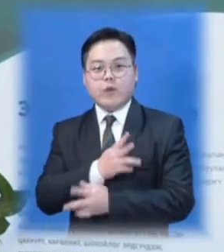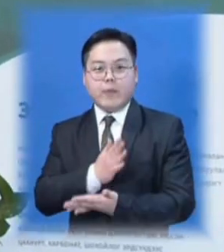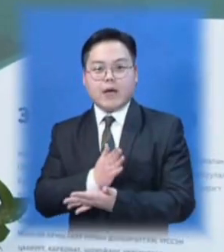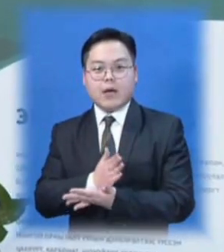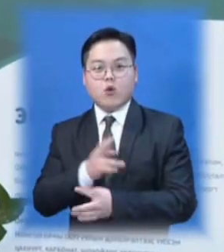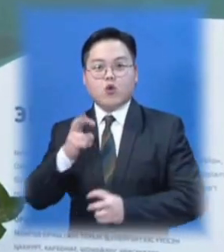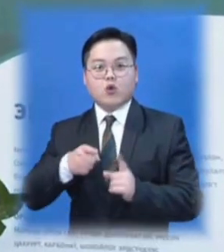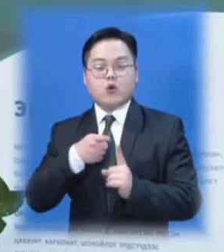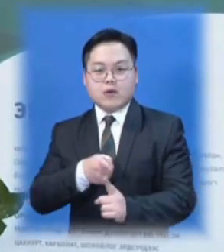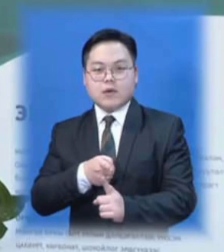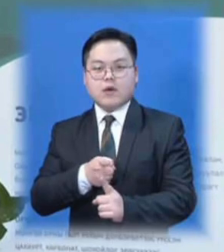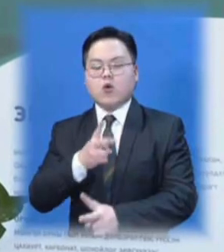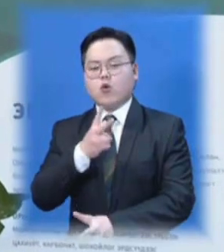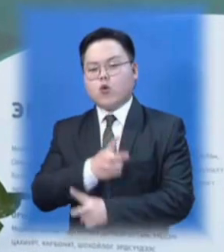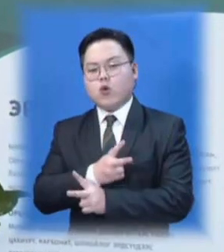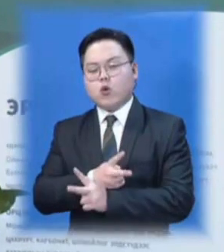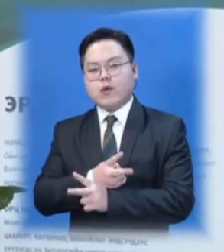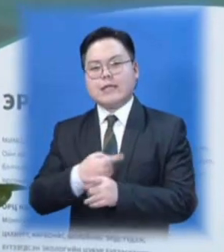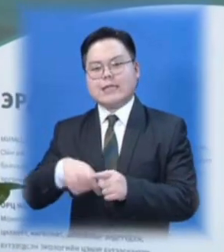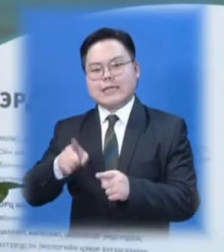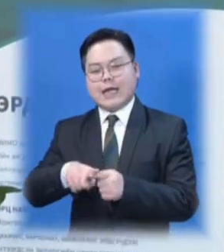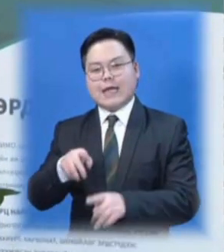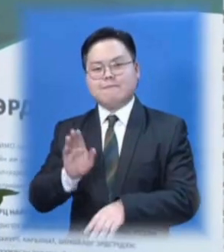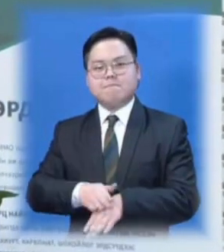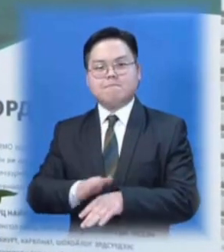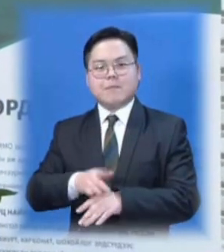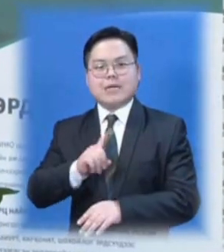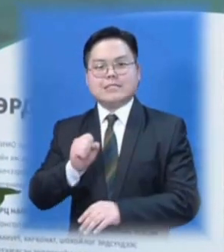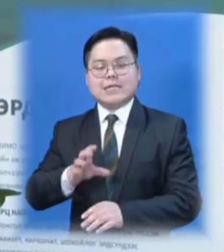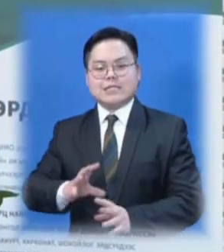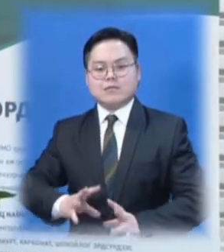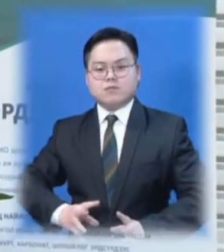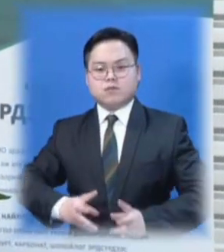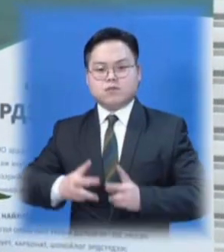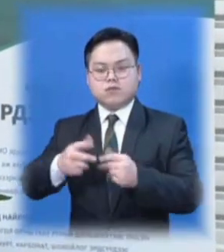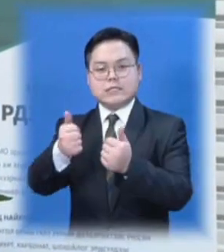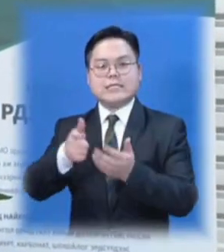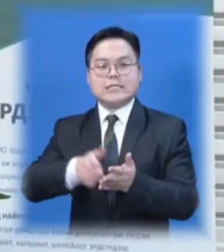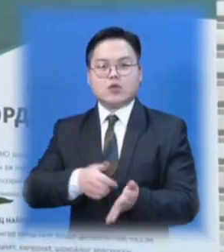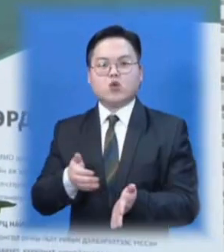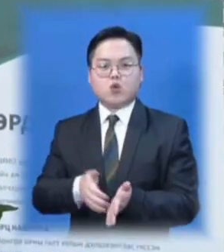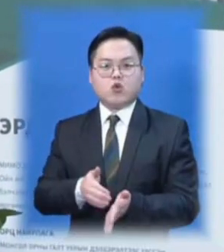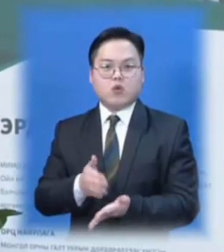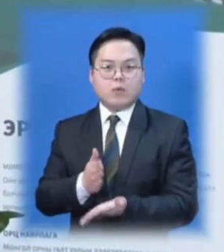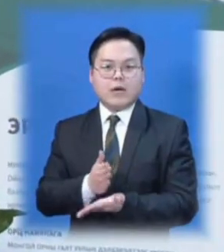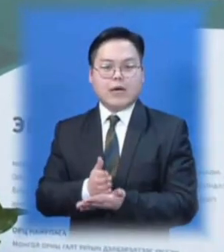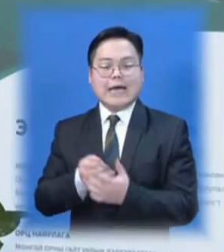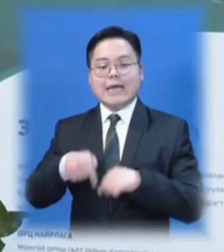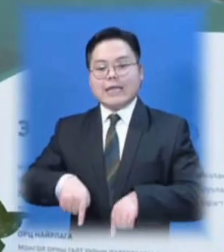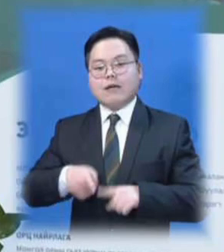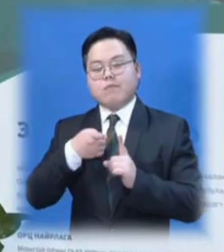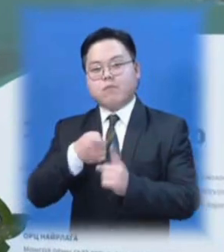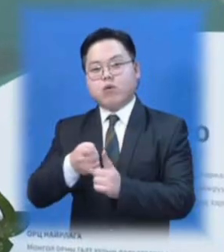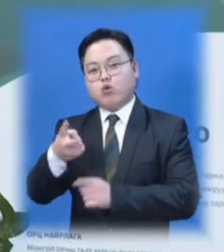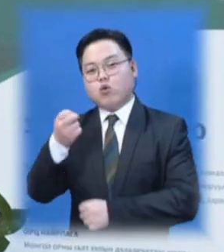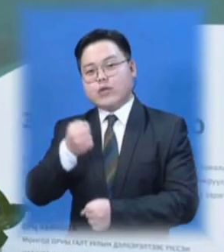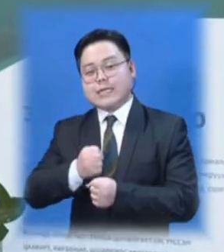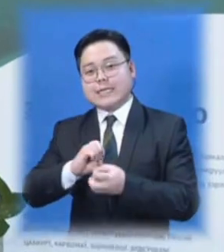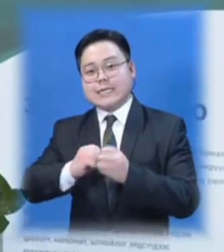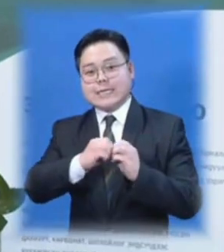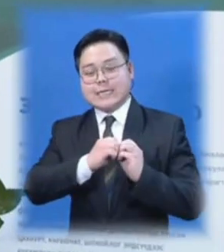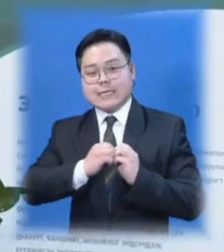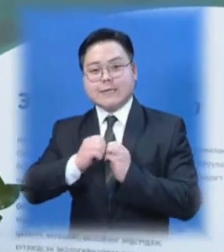энэ хууль эргэцэн дулсан зогсоосыг зөвхөн одоо болсруунгуу болох. Дээр нь одоо яг энэ чиглэлээр үйлдвэрлэх хүн цагт